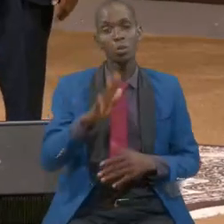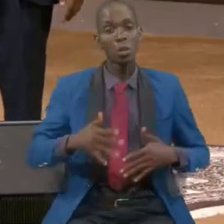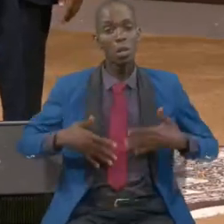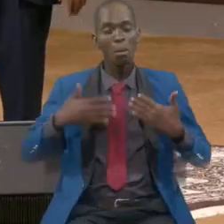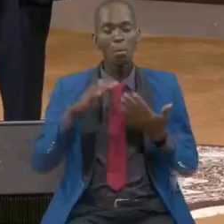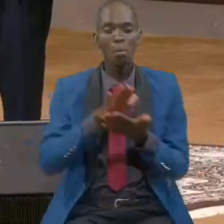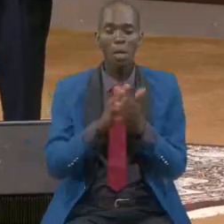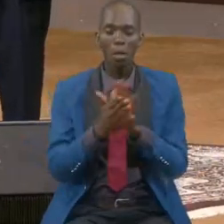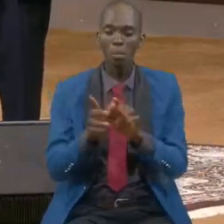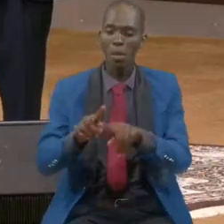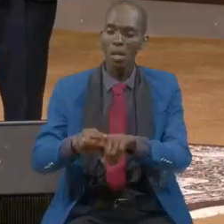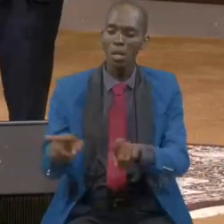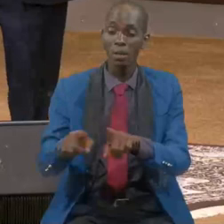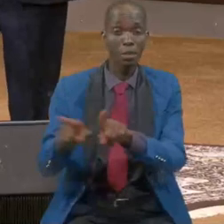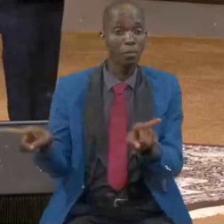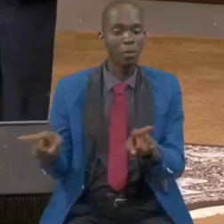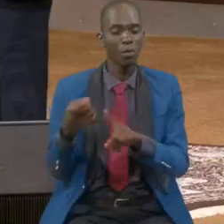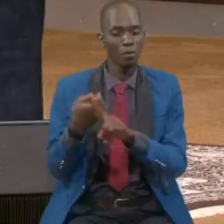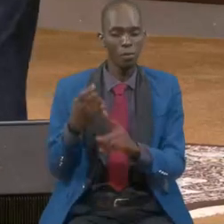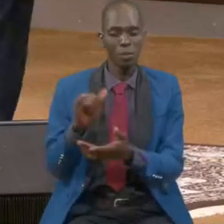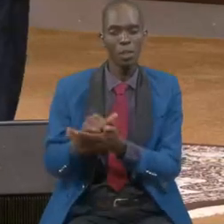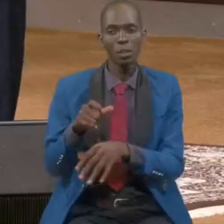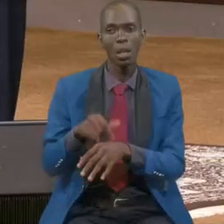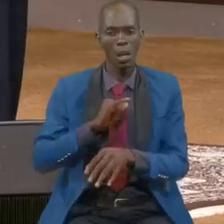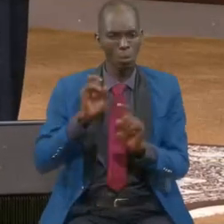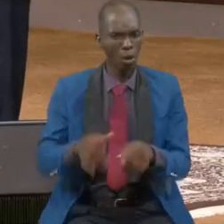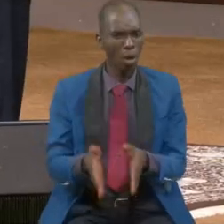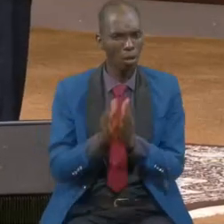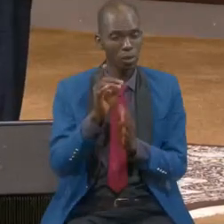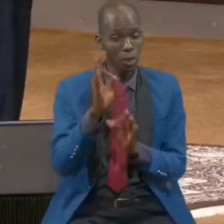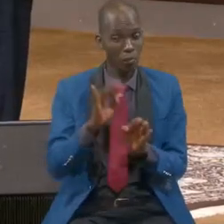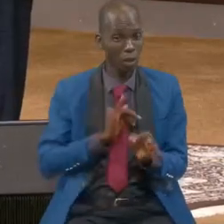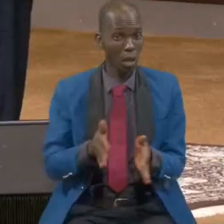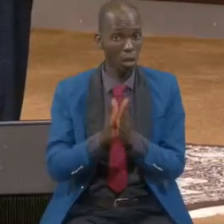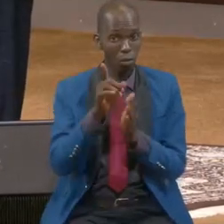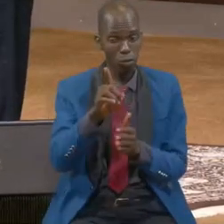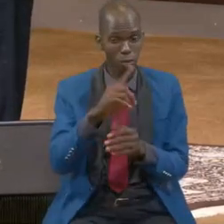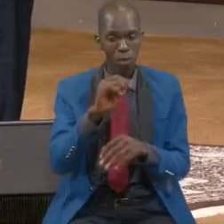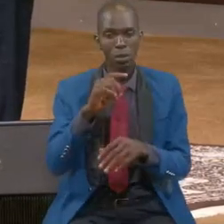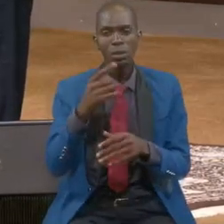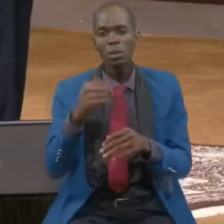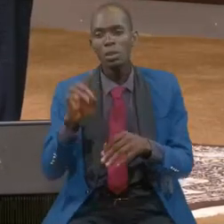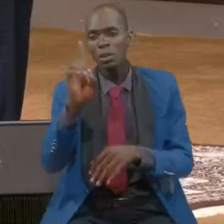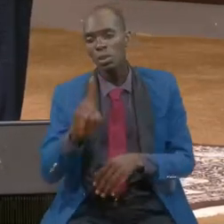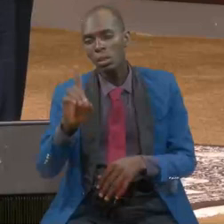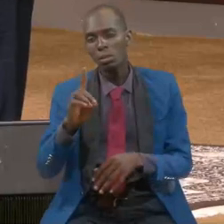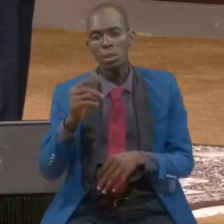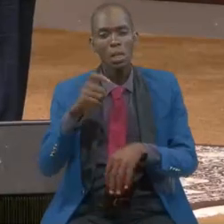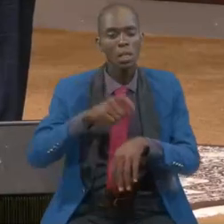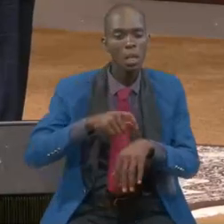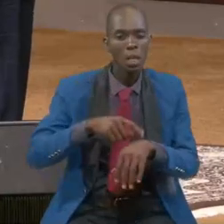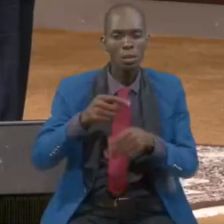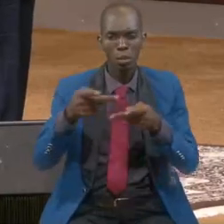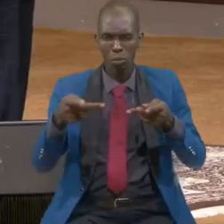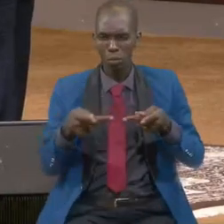vie devient différente dès lors. Je vais vous poser une question, est-ce que vous connaissez votre jour? Est-ce que vous connaissez le temps? Si vous connaissez le